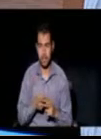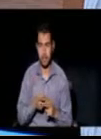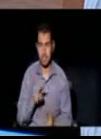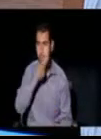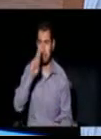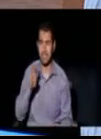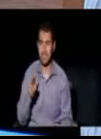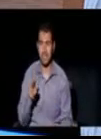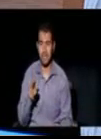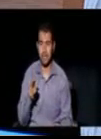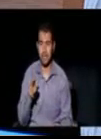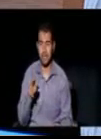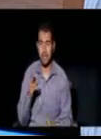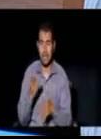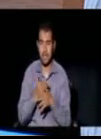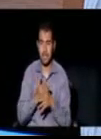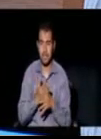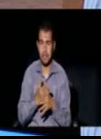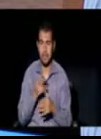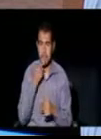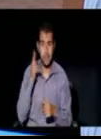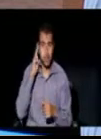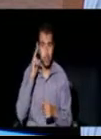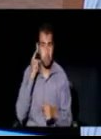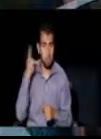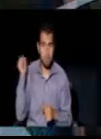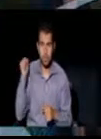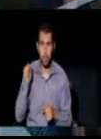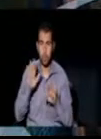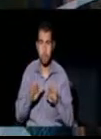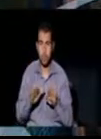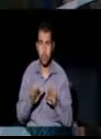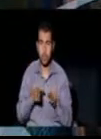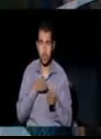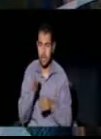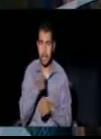يبقى التانيين يحاولوا وخلاص، ما فيش دور مجتمعي بقى.